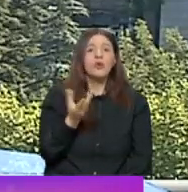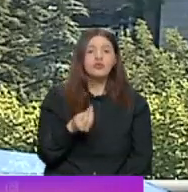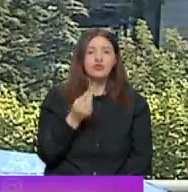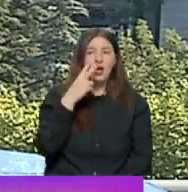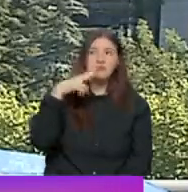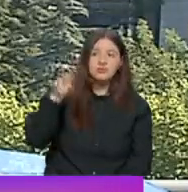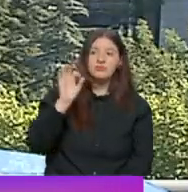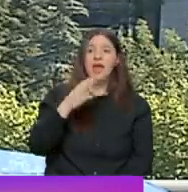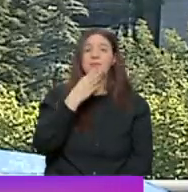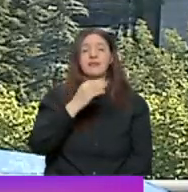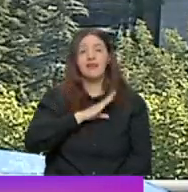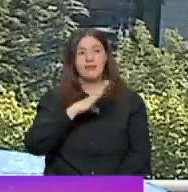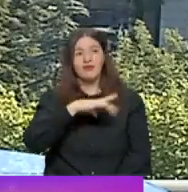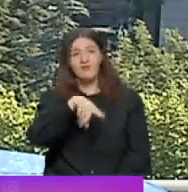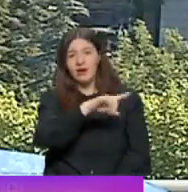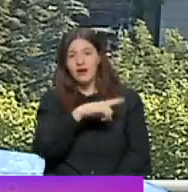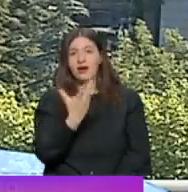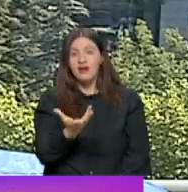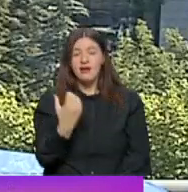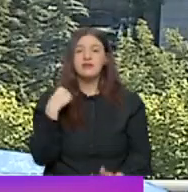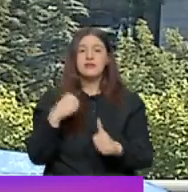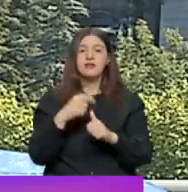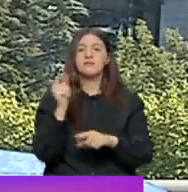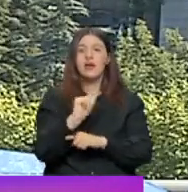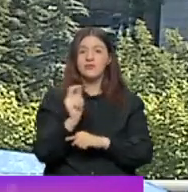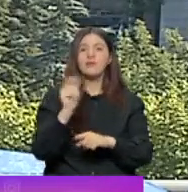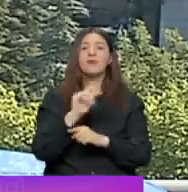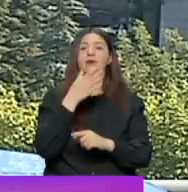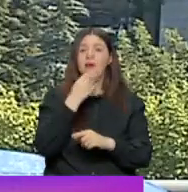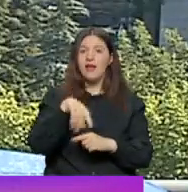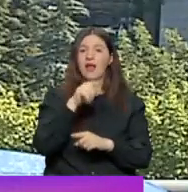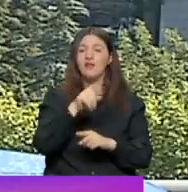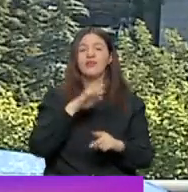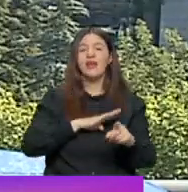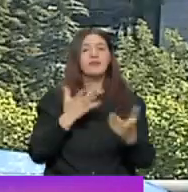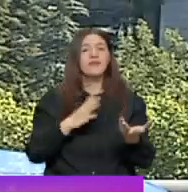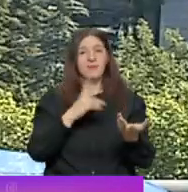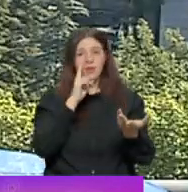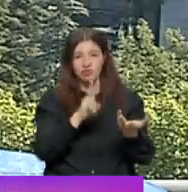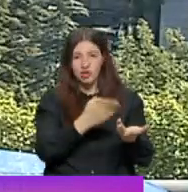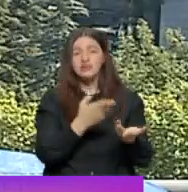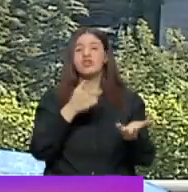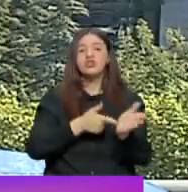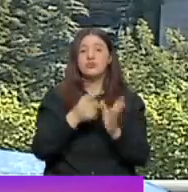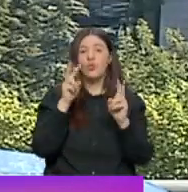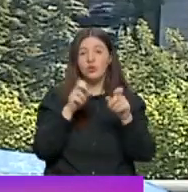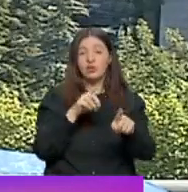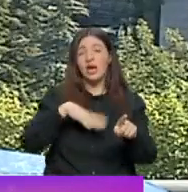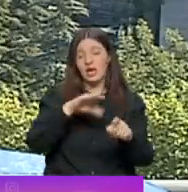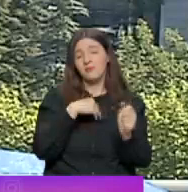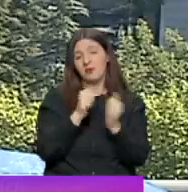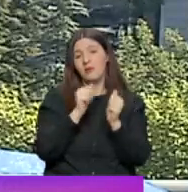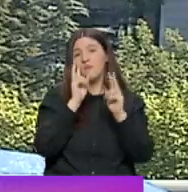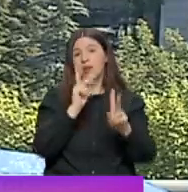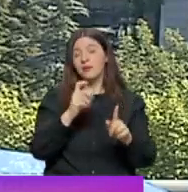yandan emeklilerin dertleri var ve yine memurlar, memur emeklileri, onların dertleri var. Çiftçinin meselesine hep birlikte